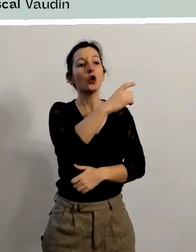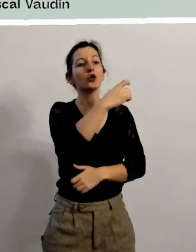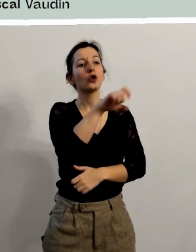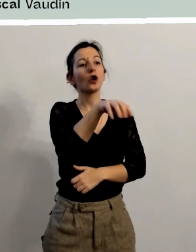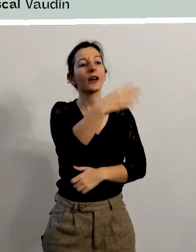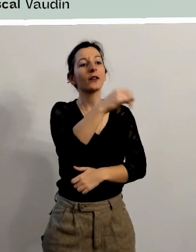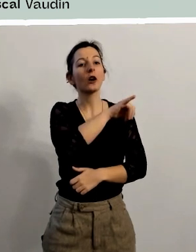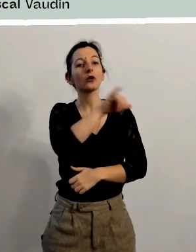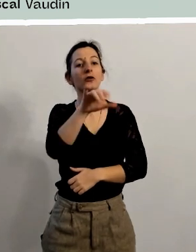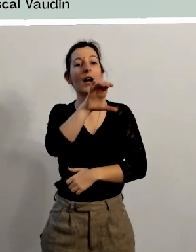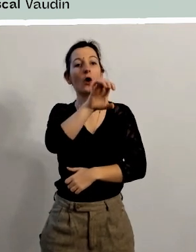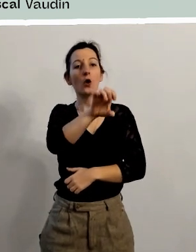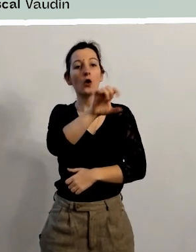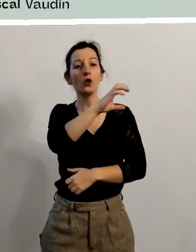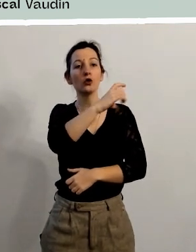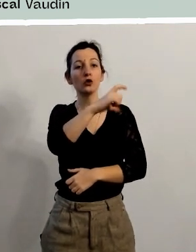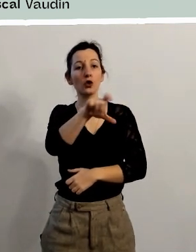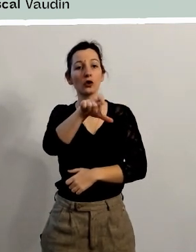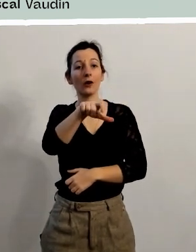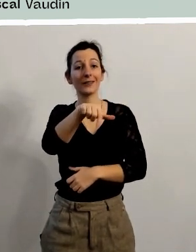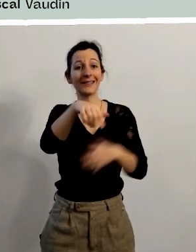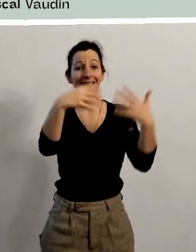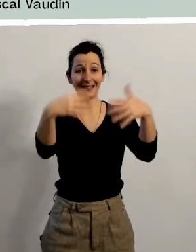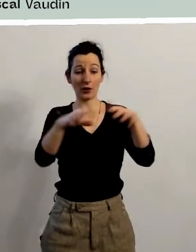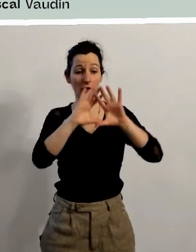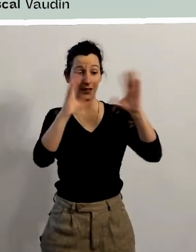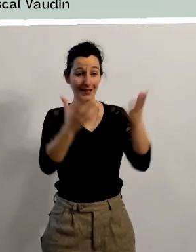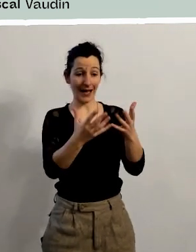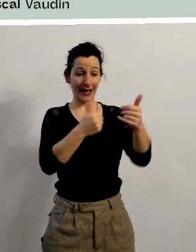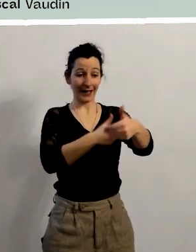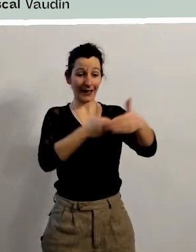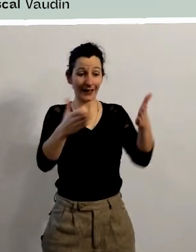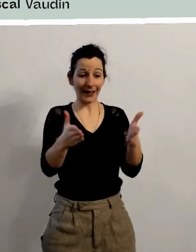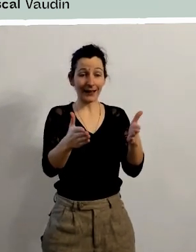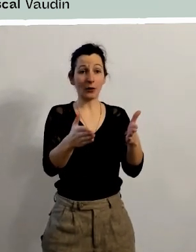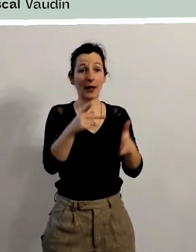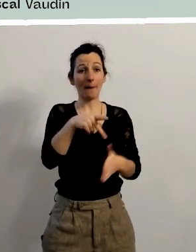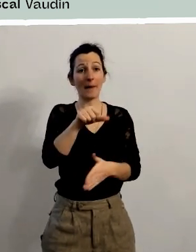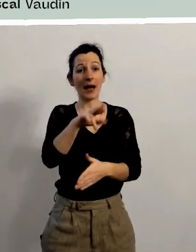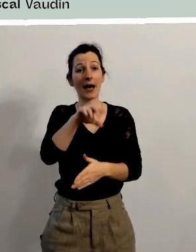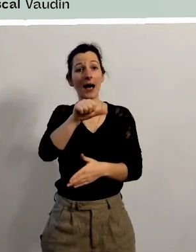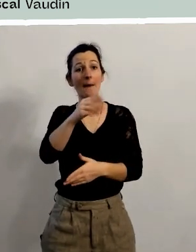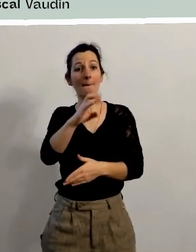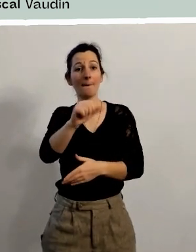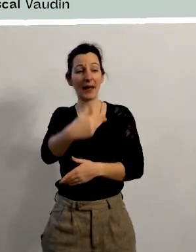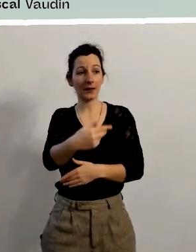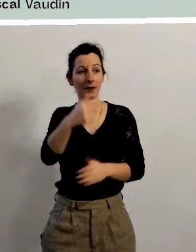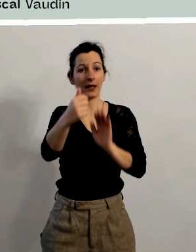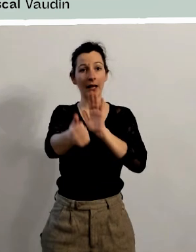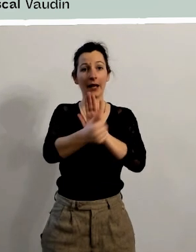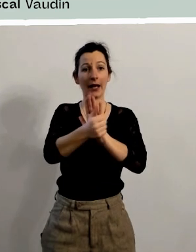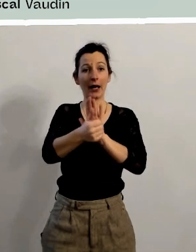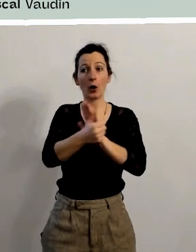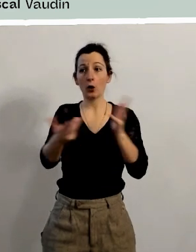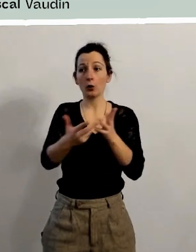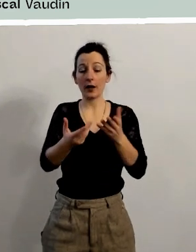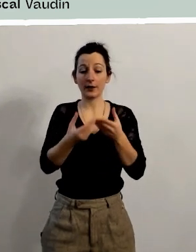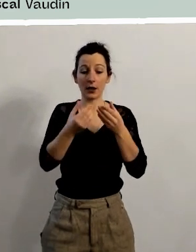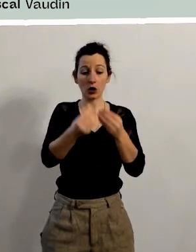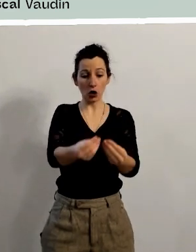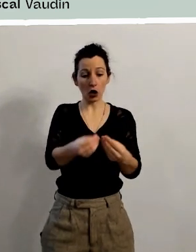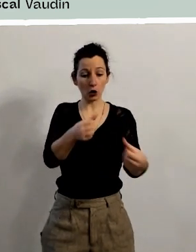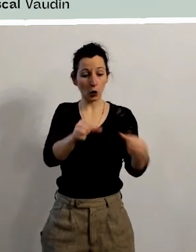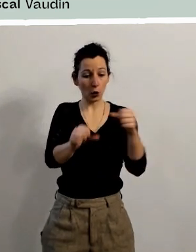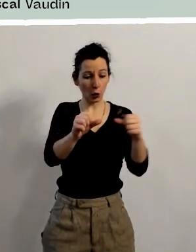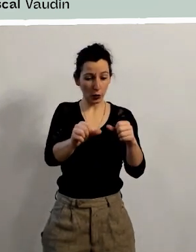à E219, eh bien ce sont des produits chimiques, ce sont des parabènes qui ont pour fonction de maintenir l'aliment en